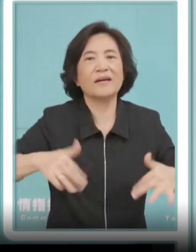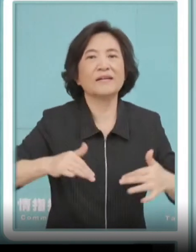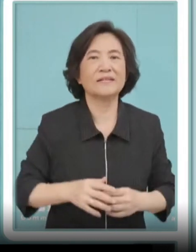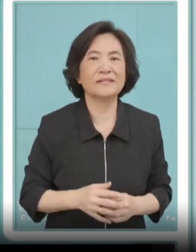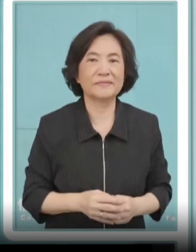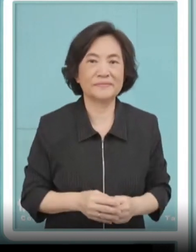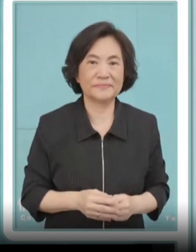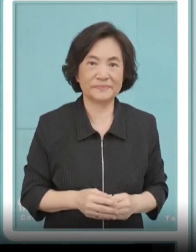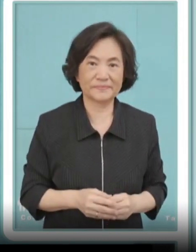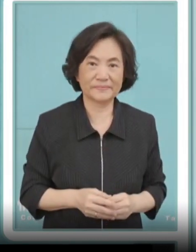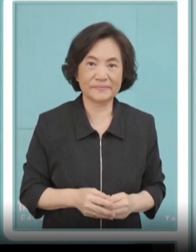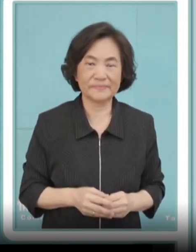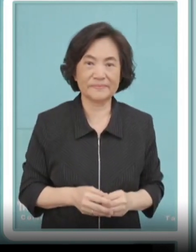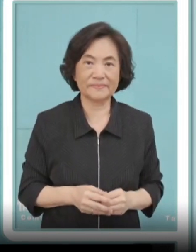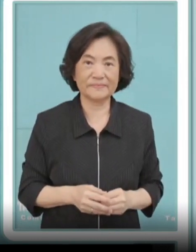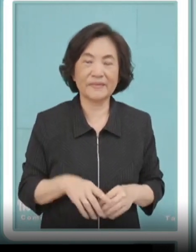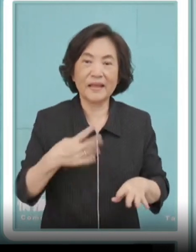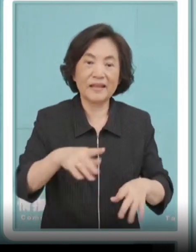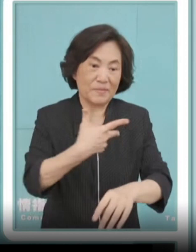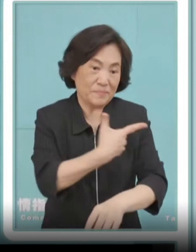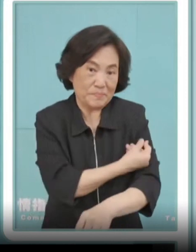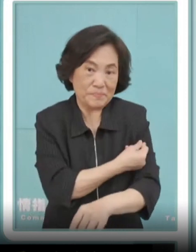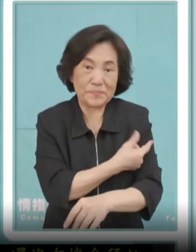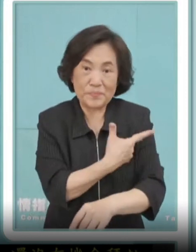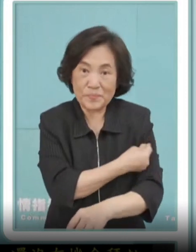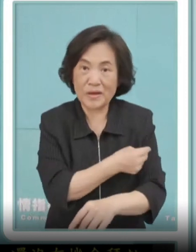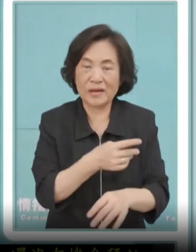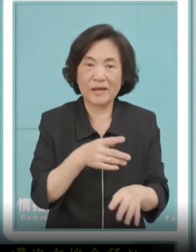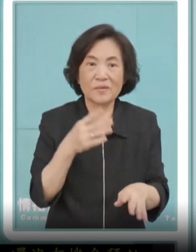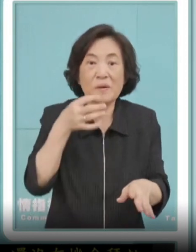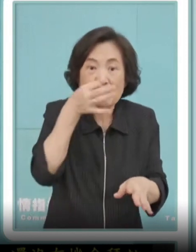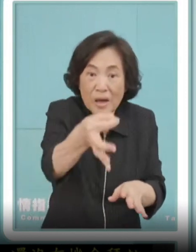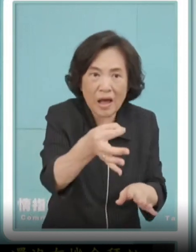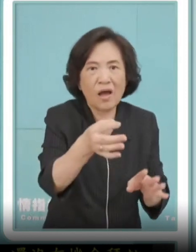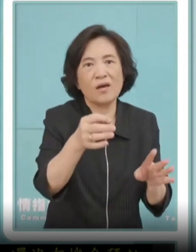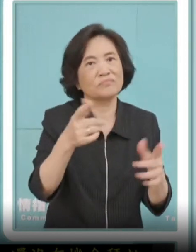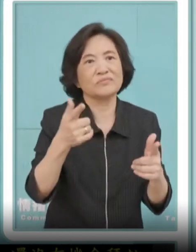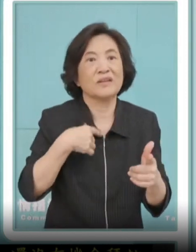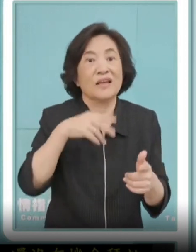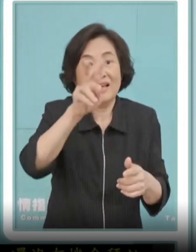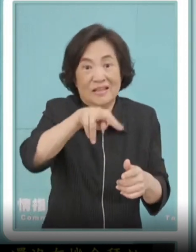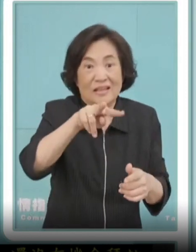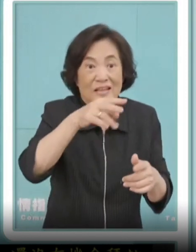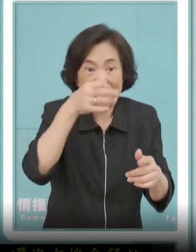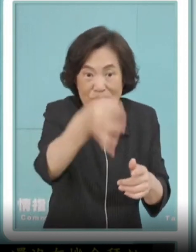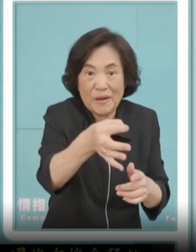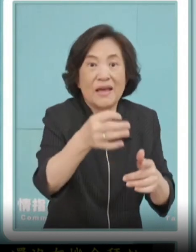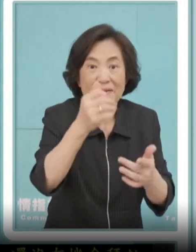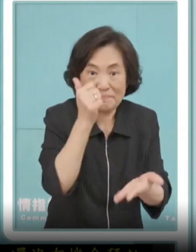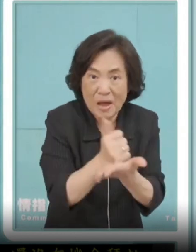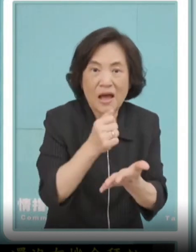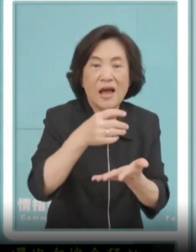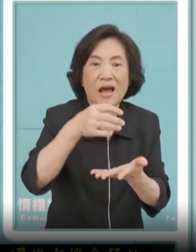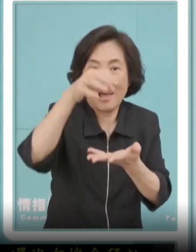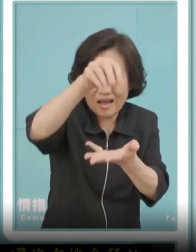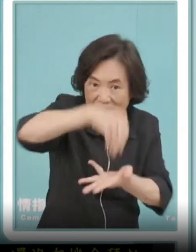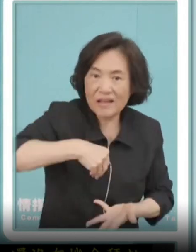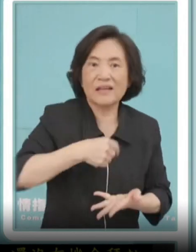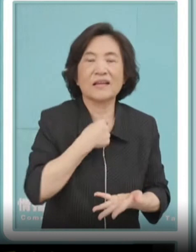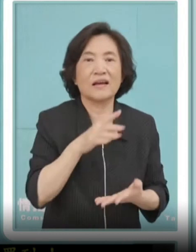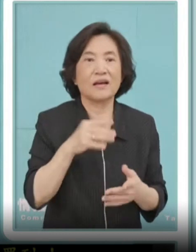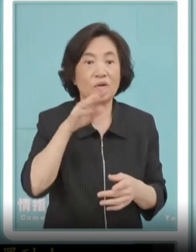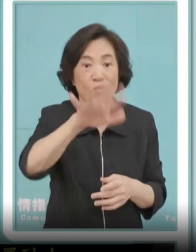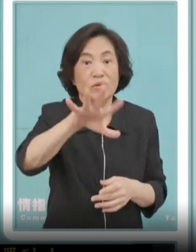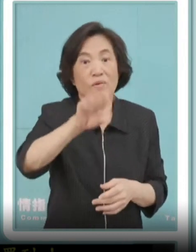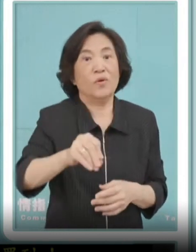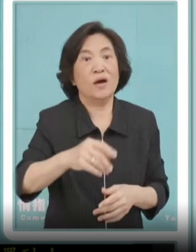第二点哦。疫苗不是买，是要买到哎、所以2000万加3000万、5000万汇化。如果你们买5000万进